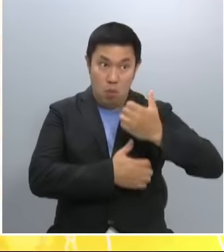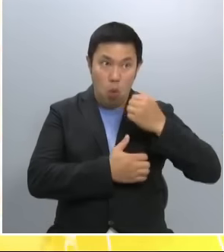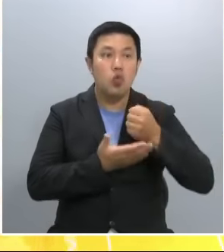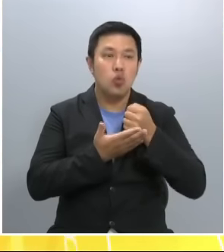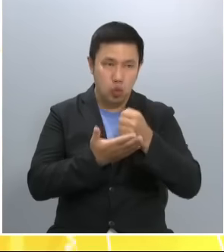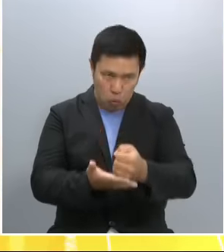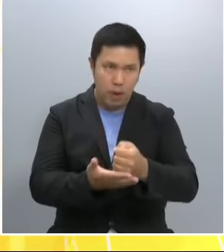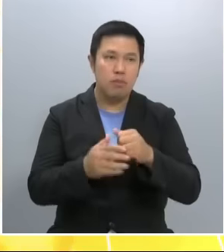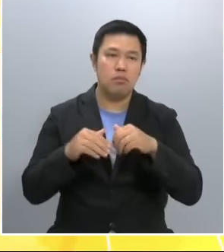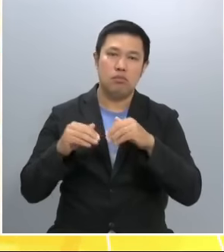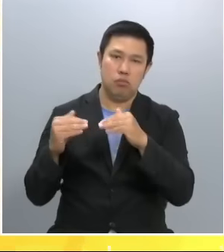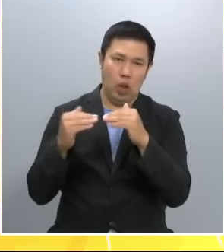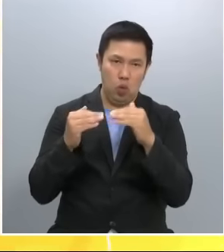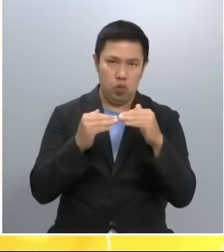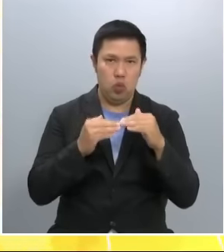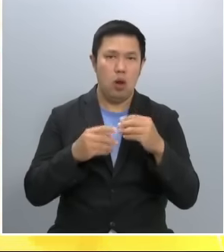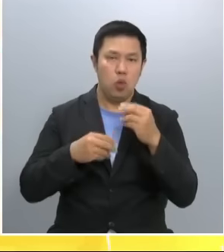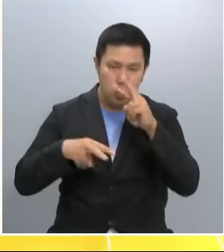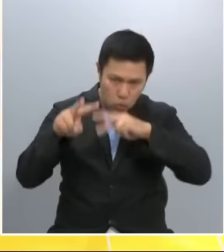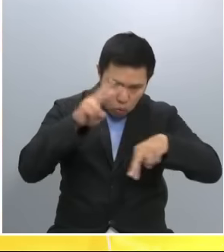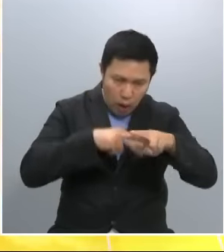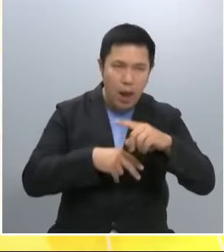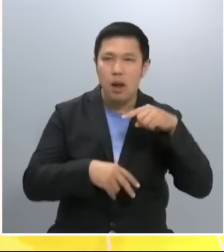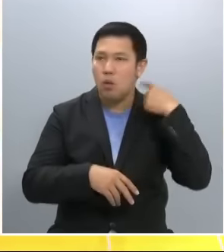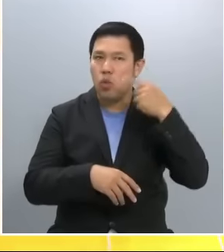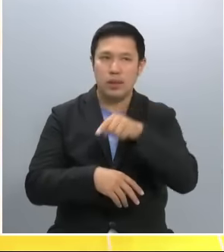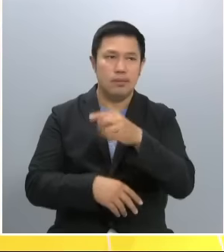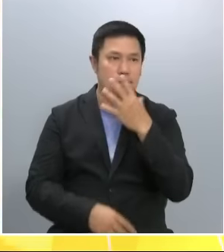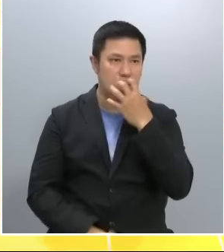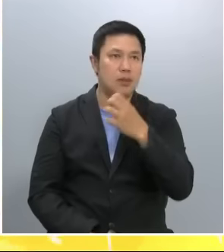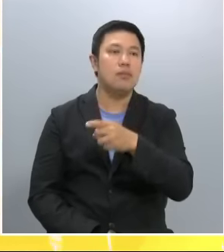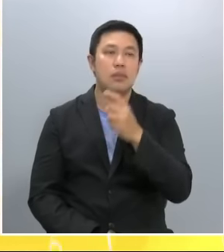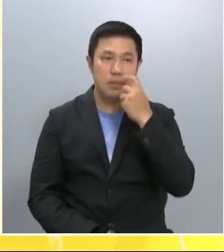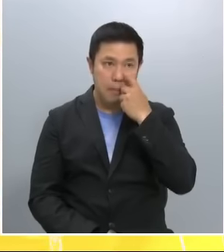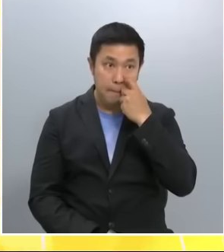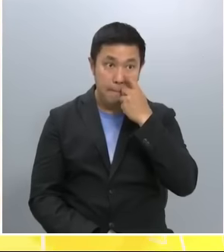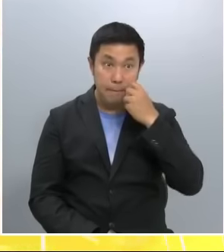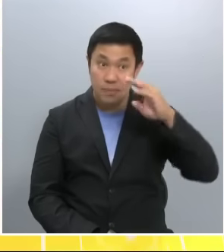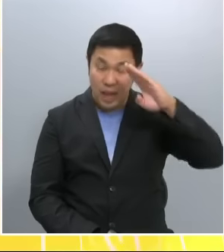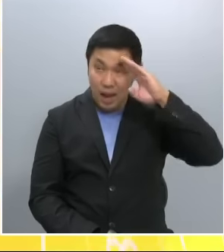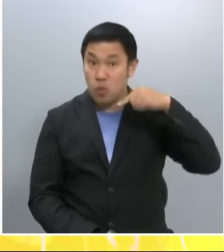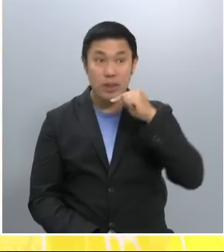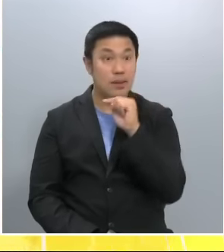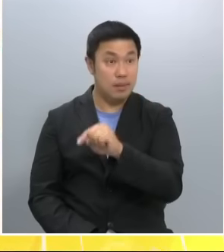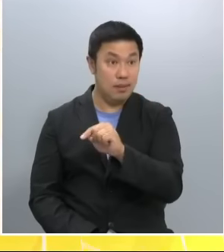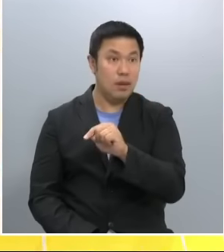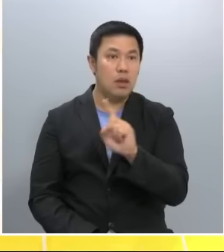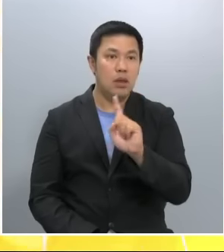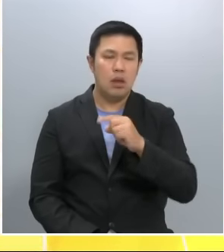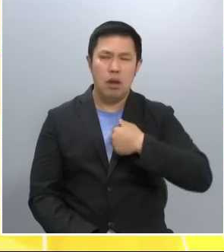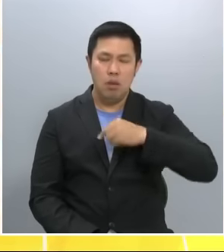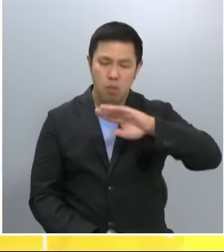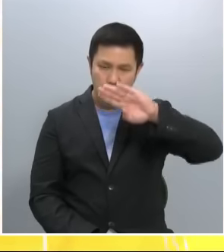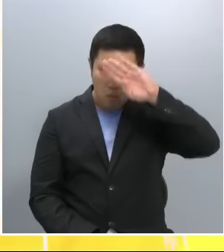ธรรมดูแลความปลอดภัยของผู้เสียหายคือฐานพานท่านนี้เนี่ยเธอบอกว่าเธอป่วยเป็นซึม